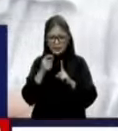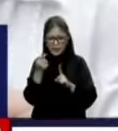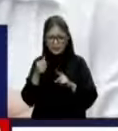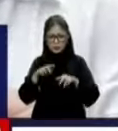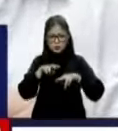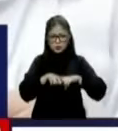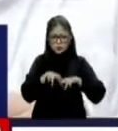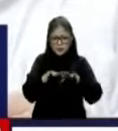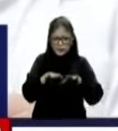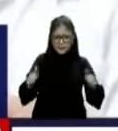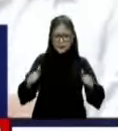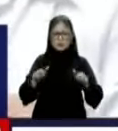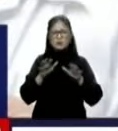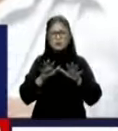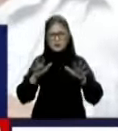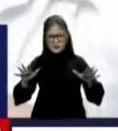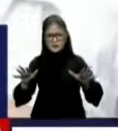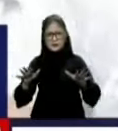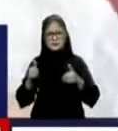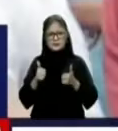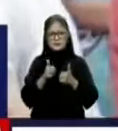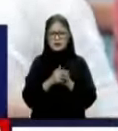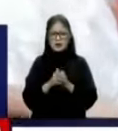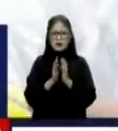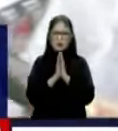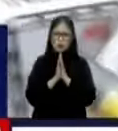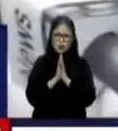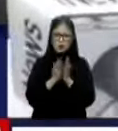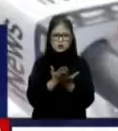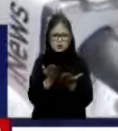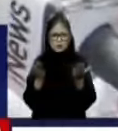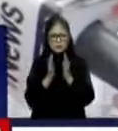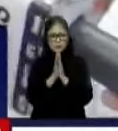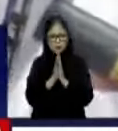cukup banyak, ya mudah-mudahan. Mohon doa restu. Terima kasih.